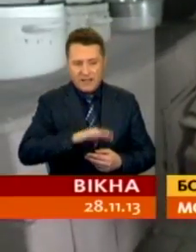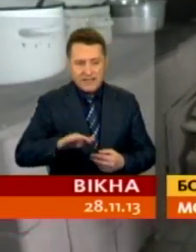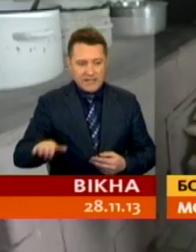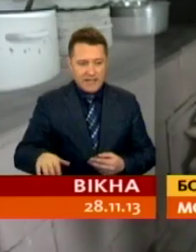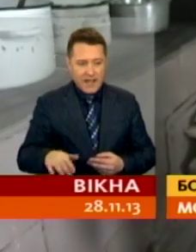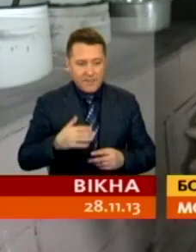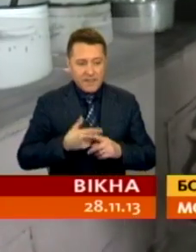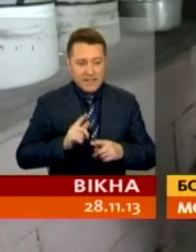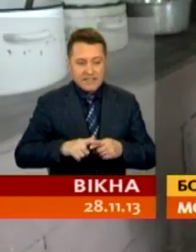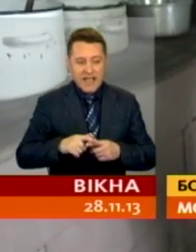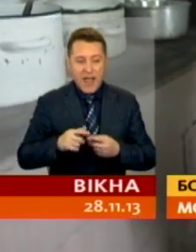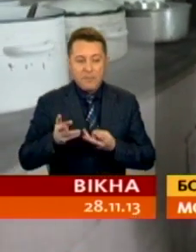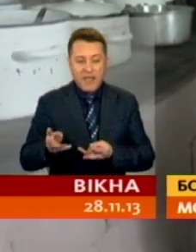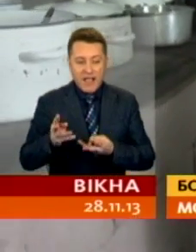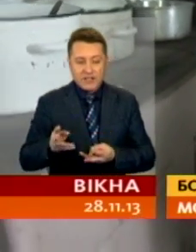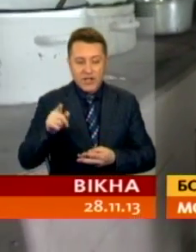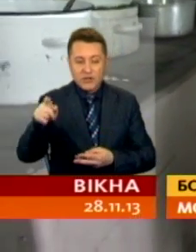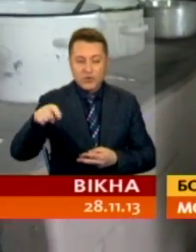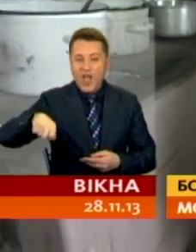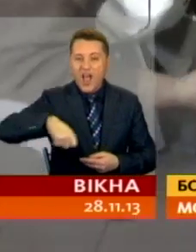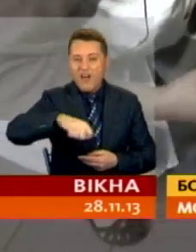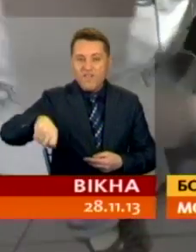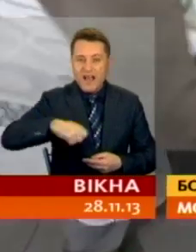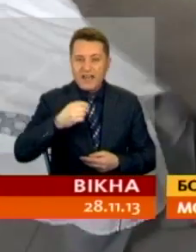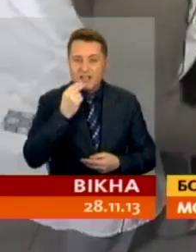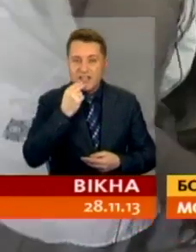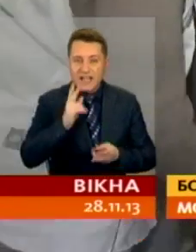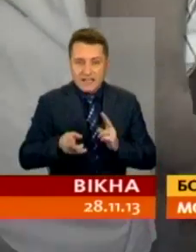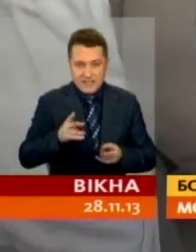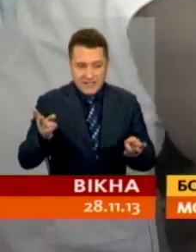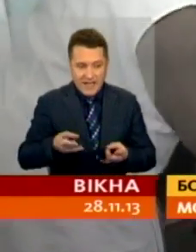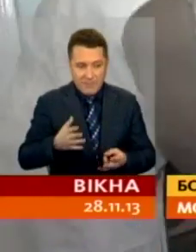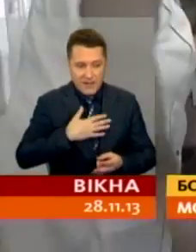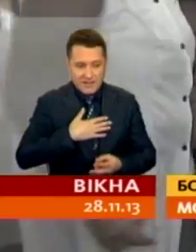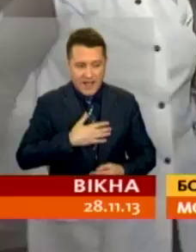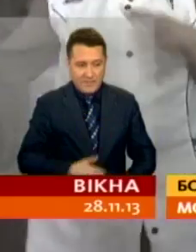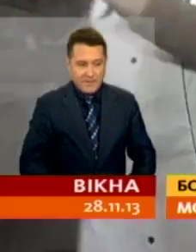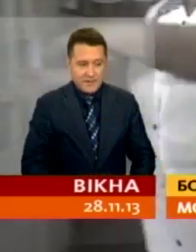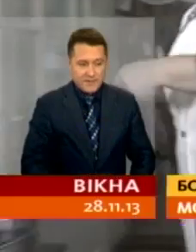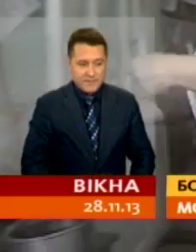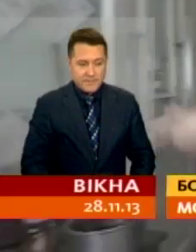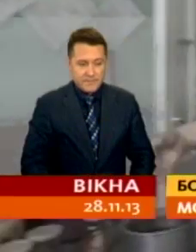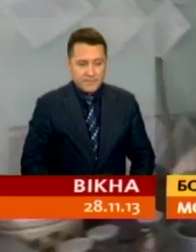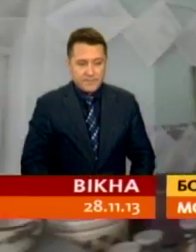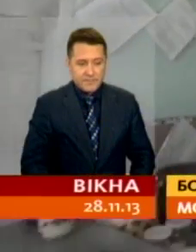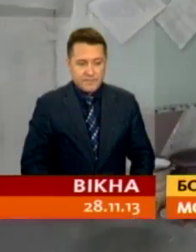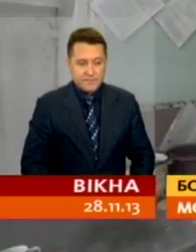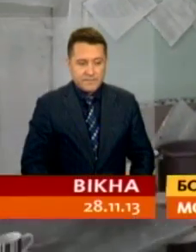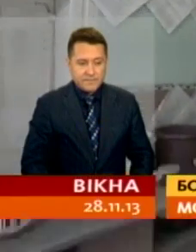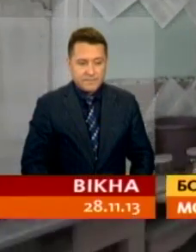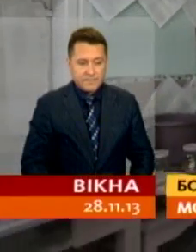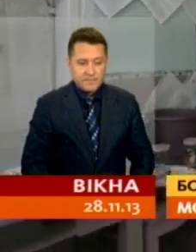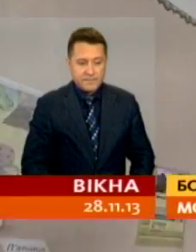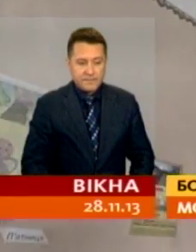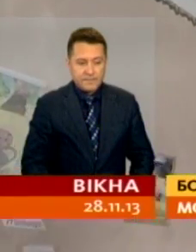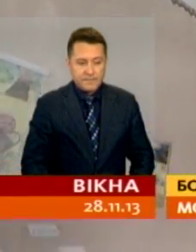іна печка, а то болить тебе. Я приклала їсти, тепер пошли. Ага, щось пішла друге робити, вогонь